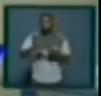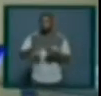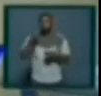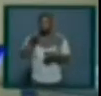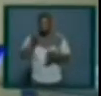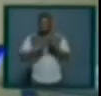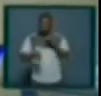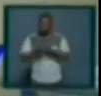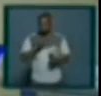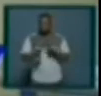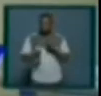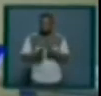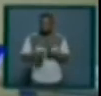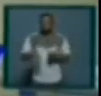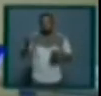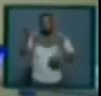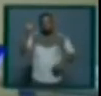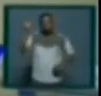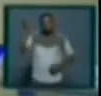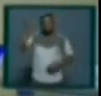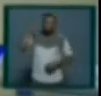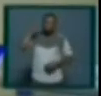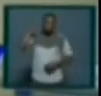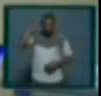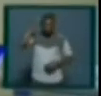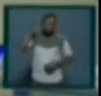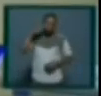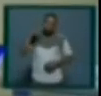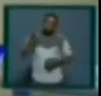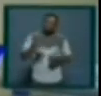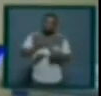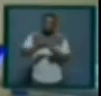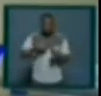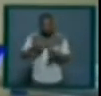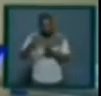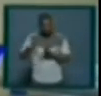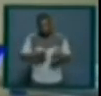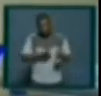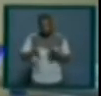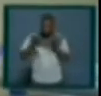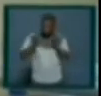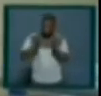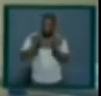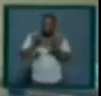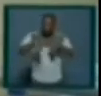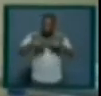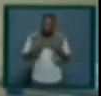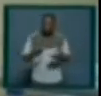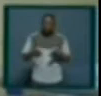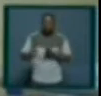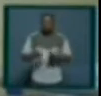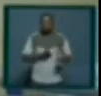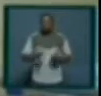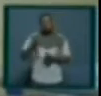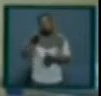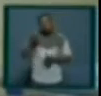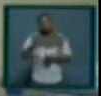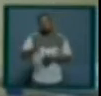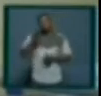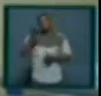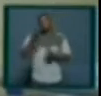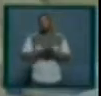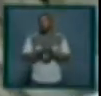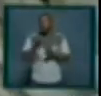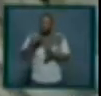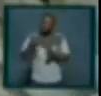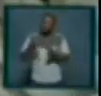pour le commun des mortels, bon, comment on va accéder, comment ouvrir la tête de quelqu'un, tout ça, bon, chacun était sur le qui-vive, donc bon,